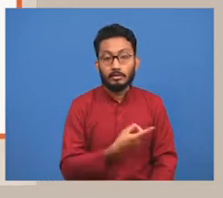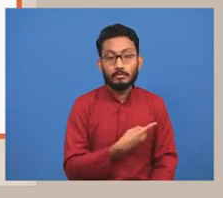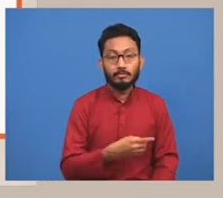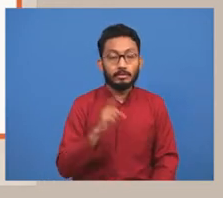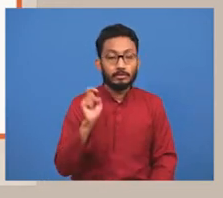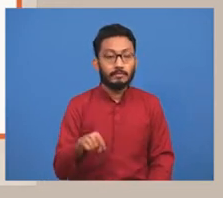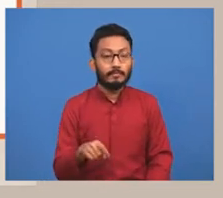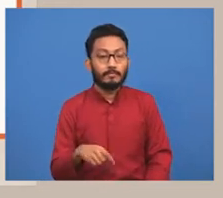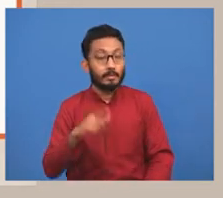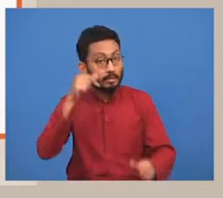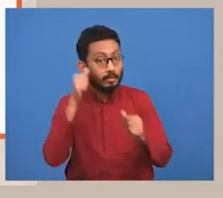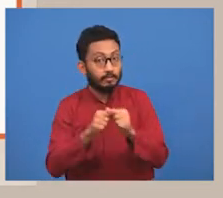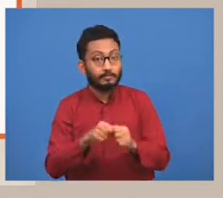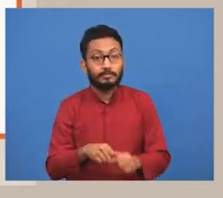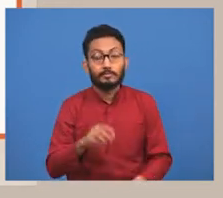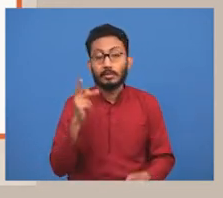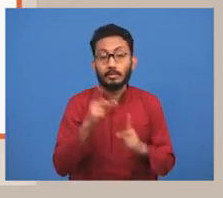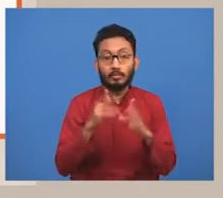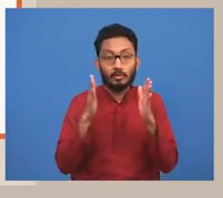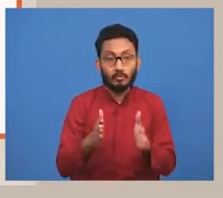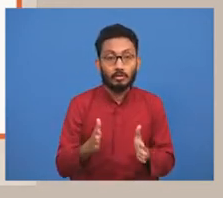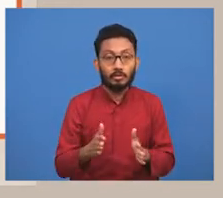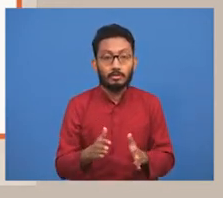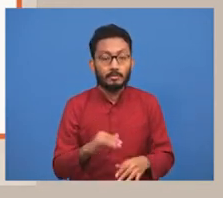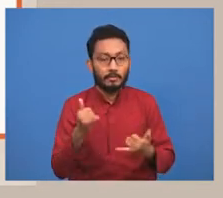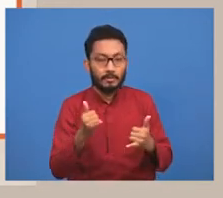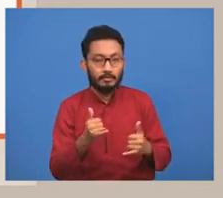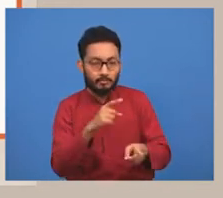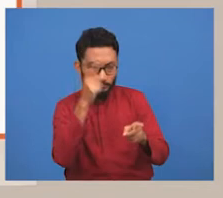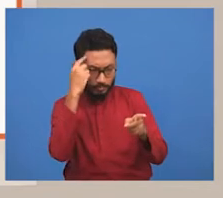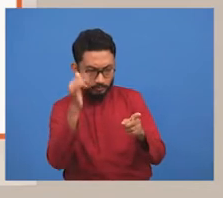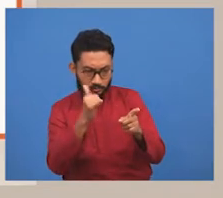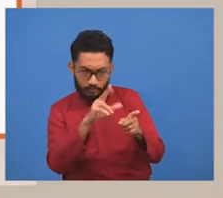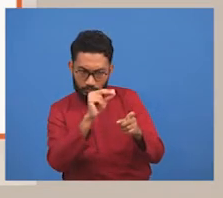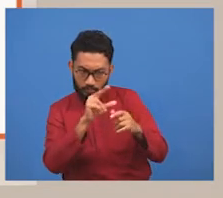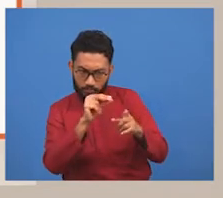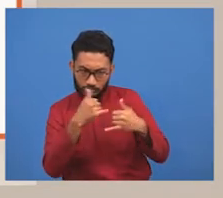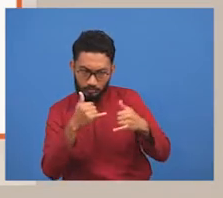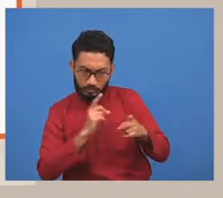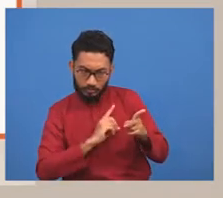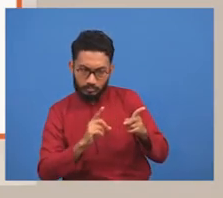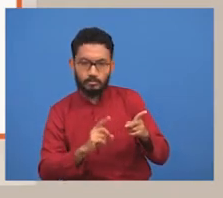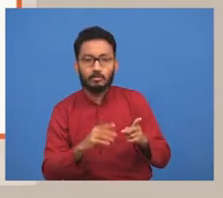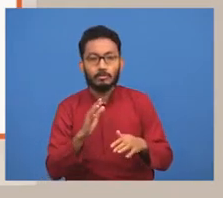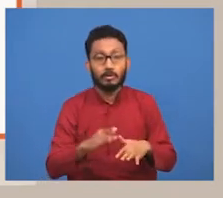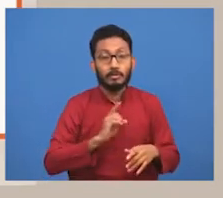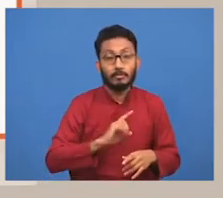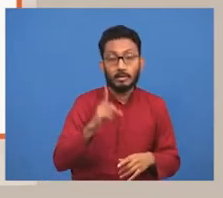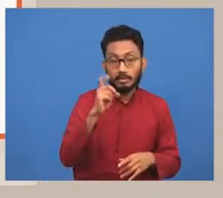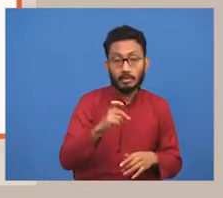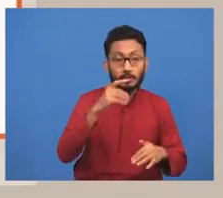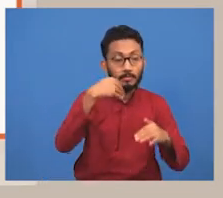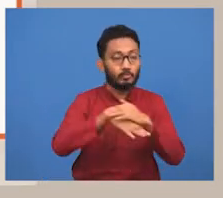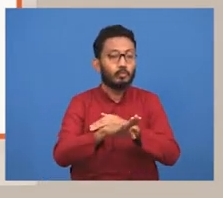peringatan kepada orang-orang yang mempersendakan agama. Yang ketiga, orang yang mati dalam